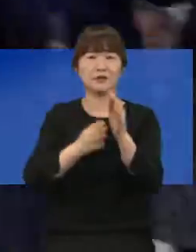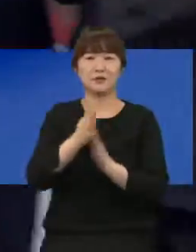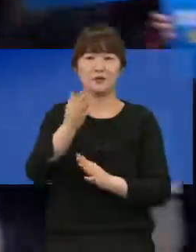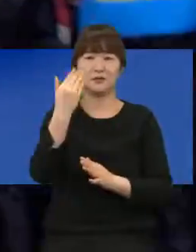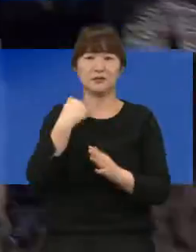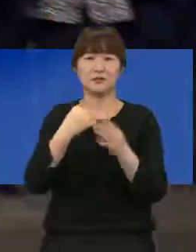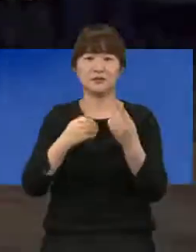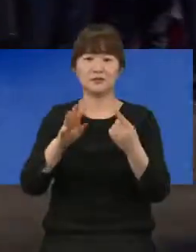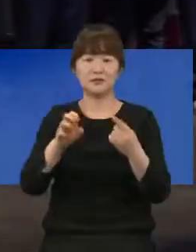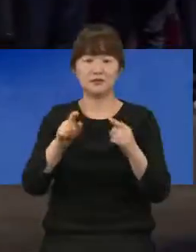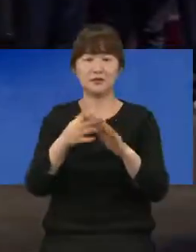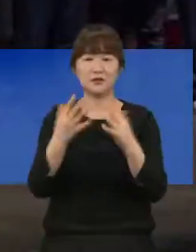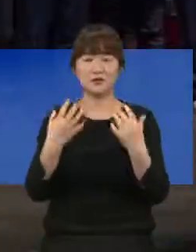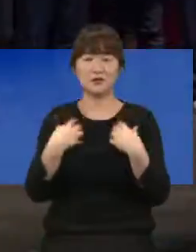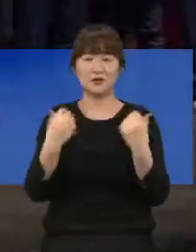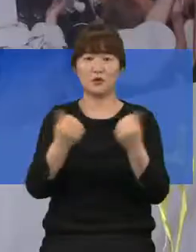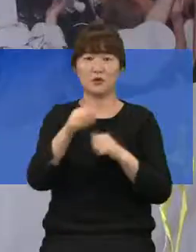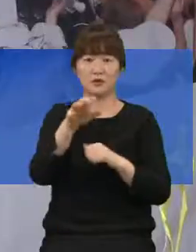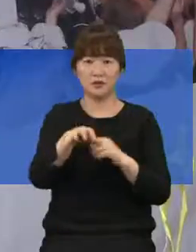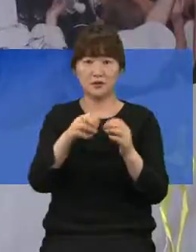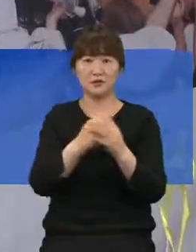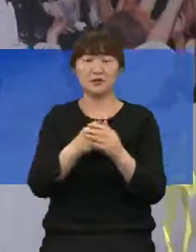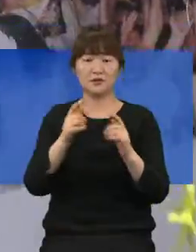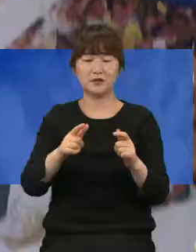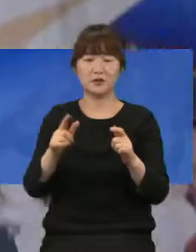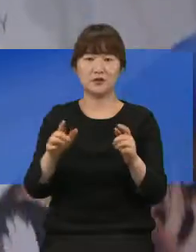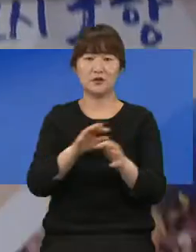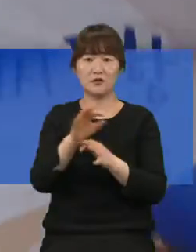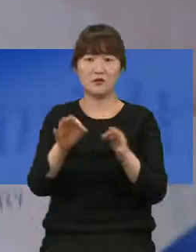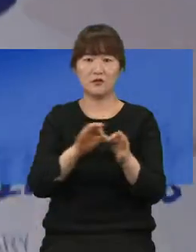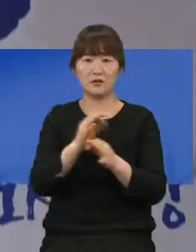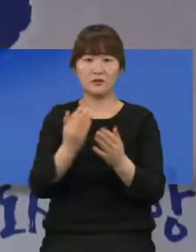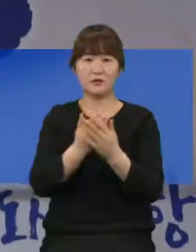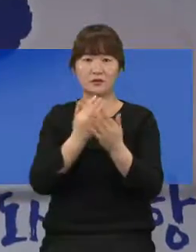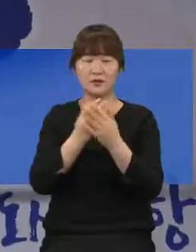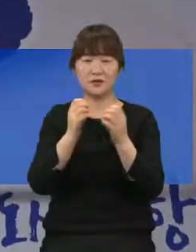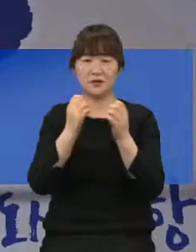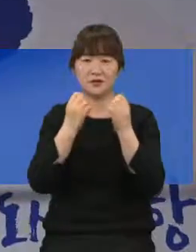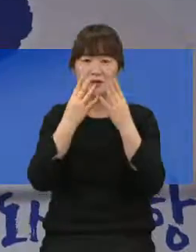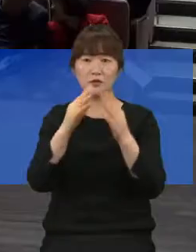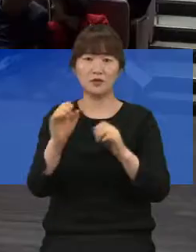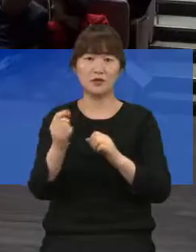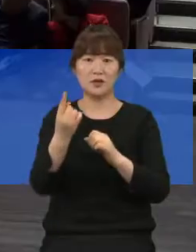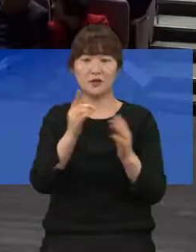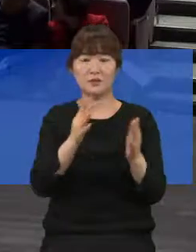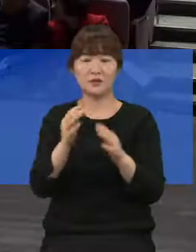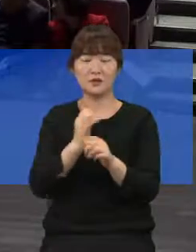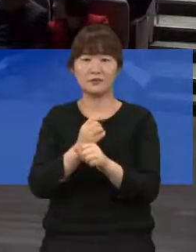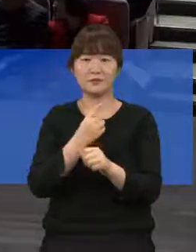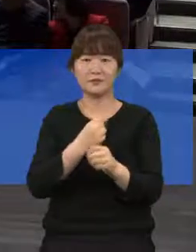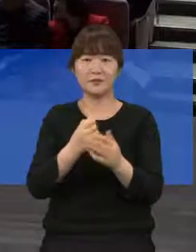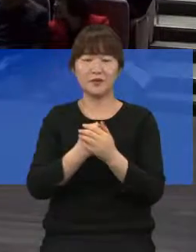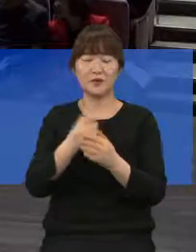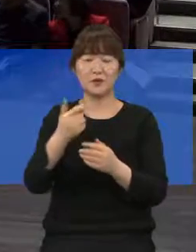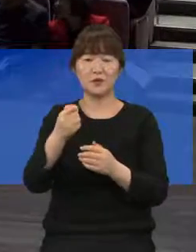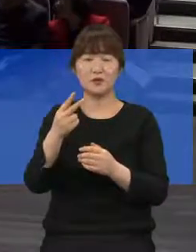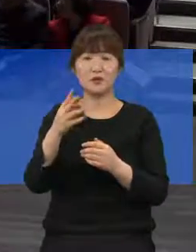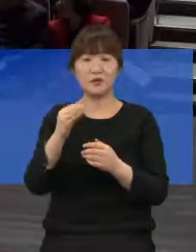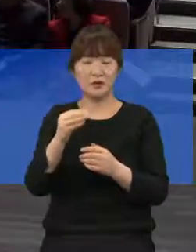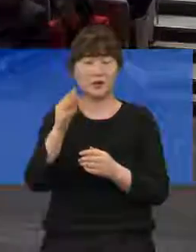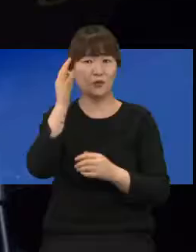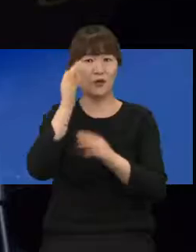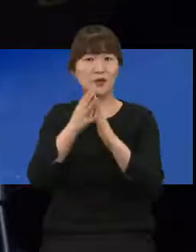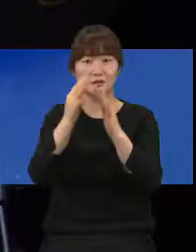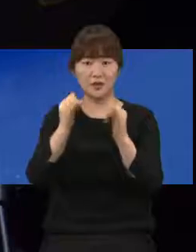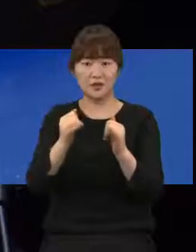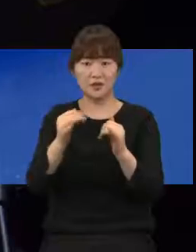포항시는 지난 31일 시청 대자몰에서 지역경제 부흥에 새로운 전기를 마련하고자 52만 포항시민의 경제